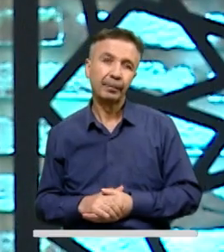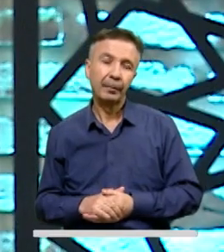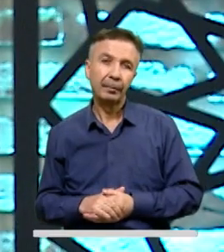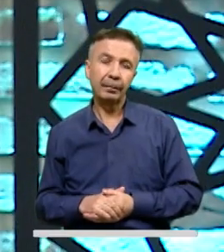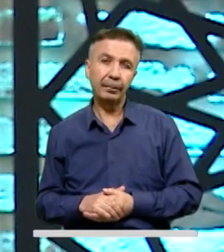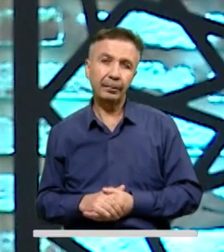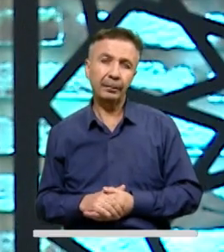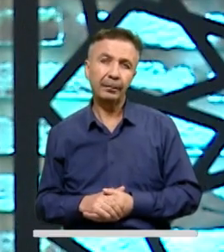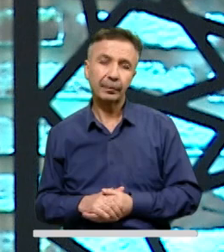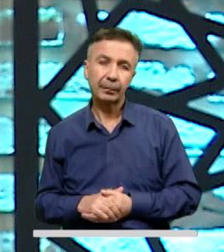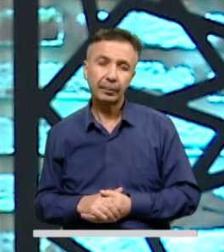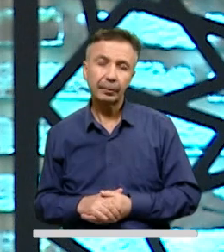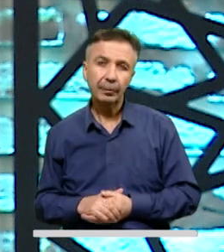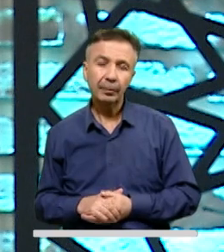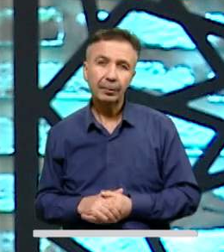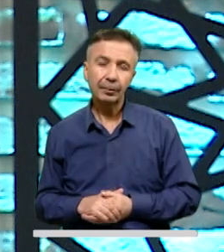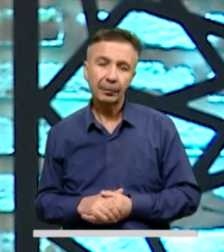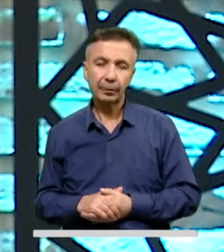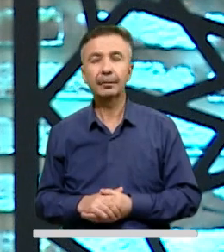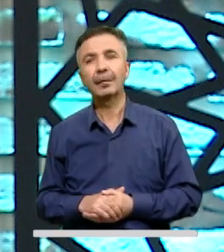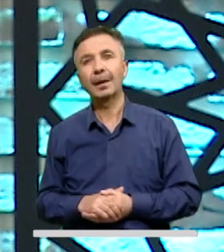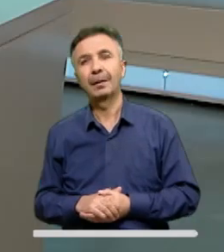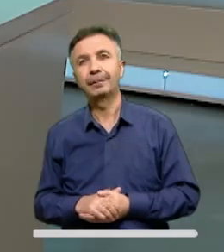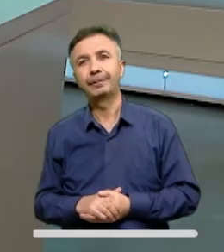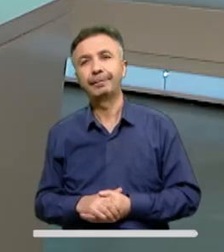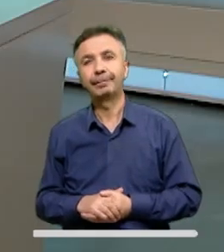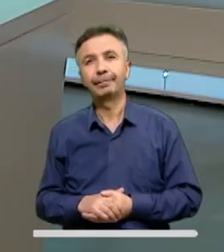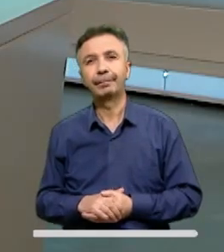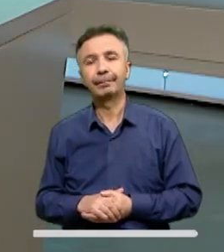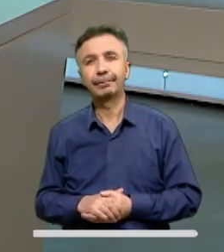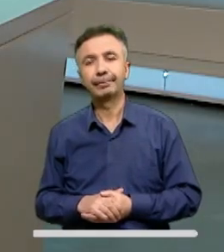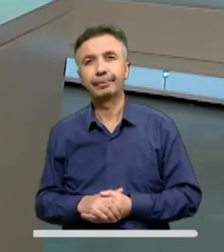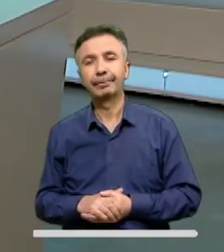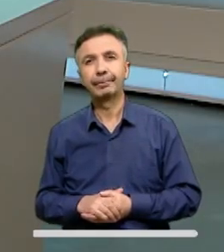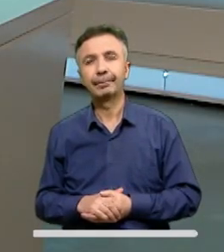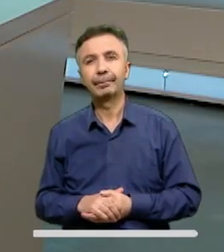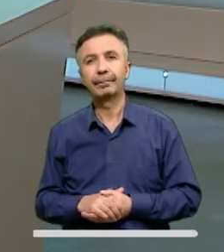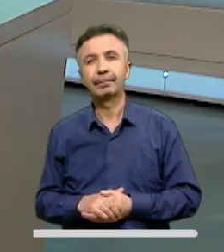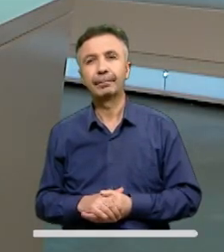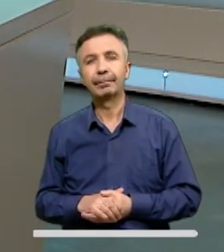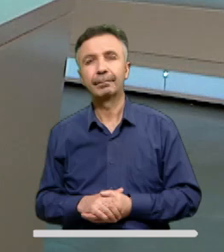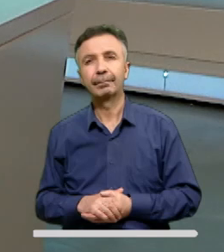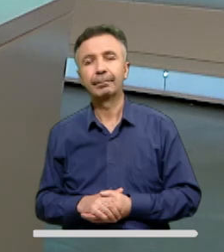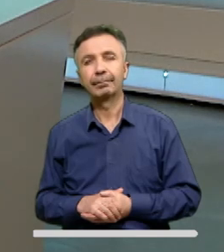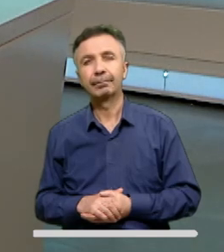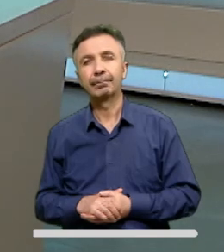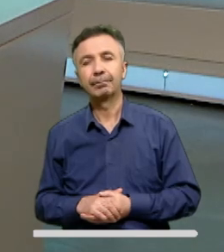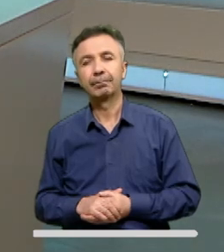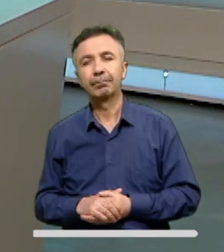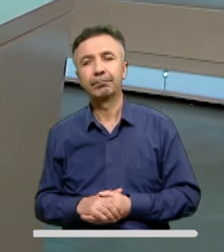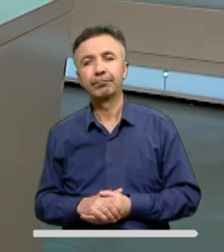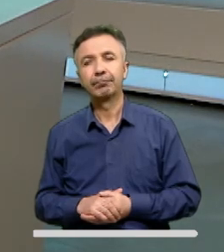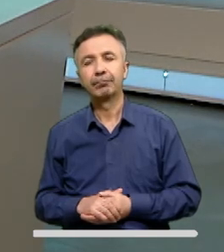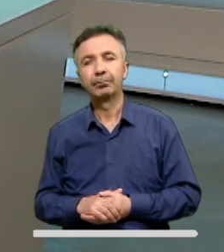Dua bekleriz efendim sizden. Şanlıurfa'ya selam ediyoruz, hayırlı akşamlar. Bu soruyu geçtiğimiz günlerde şöyle de sormuşlardı. Gördüğüm,